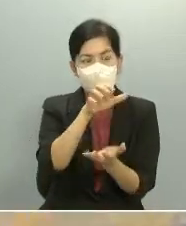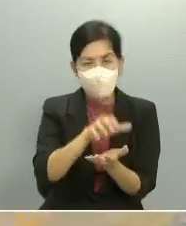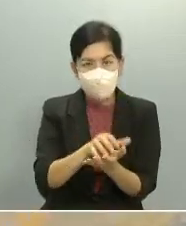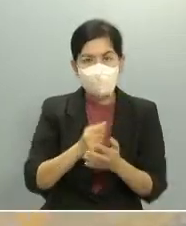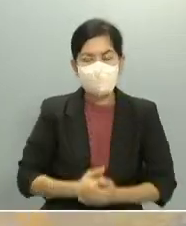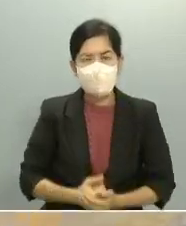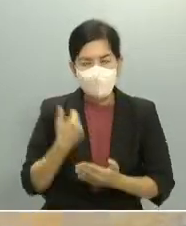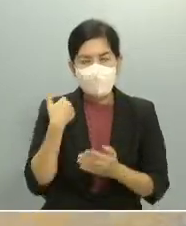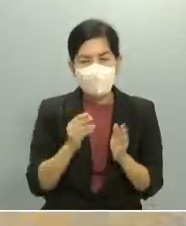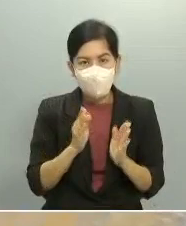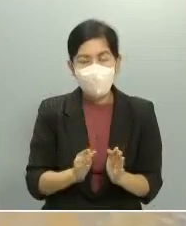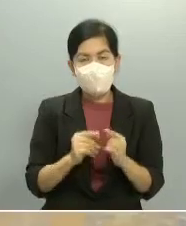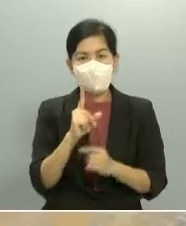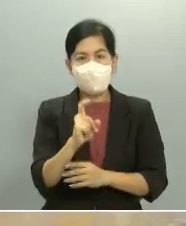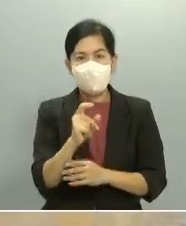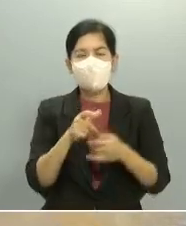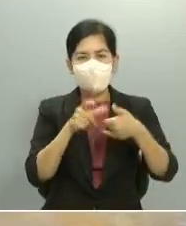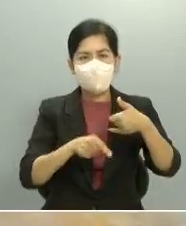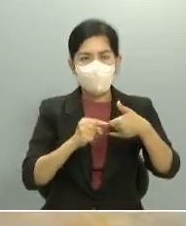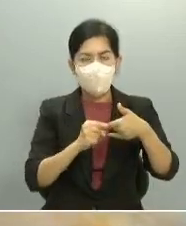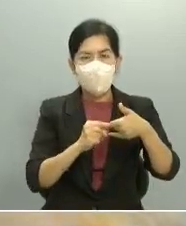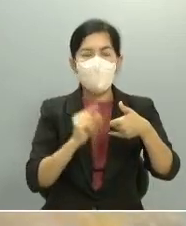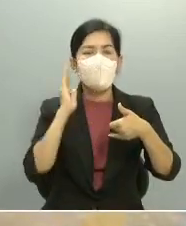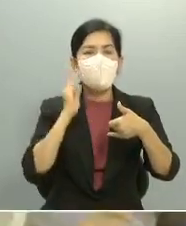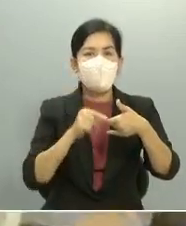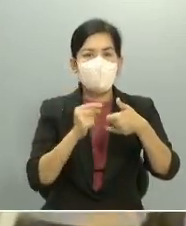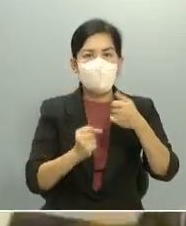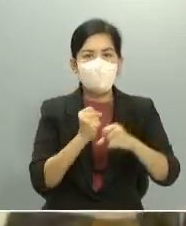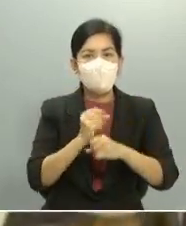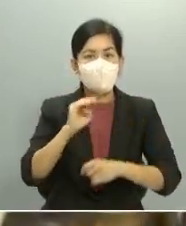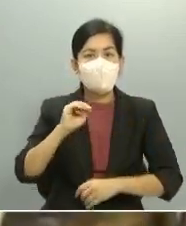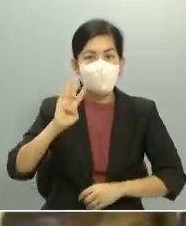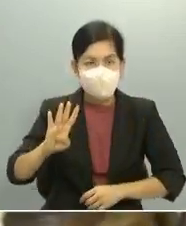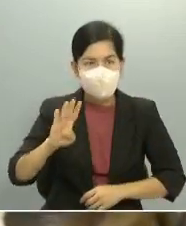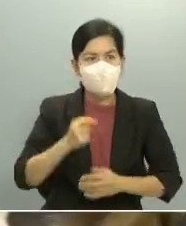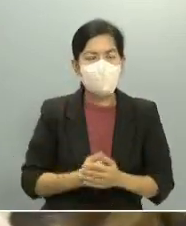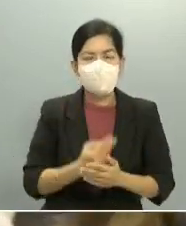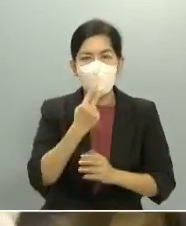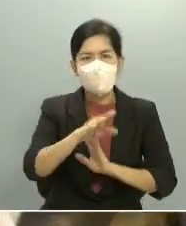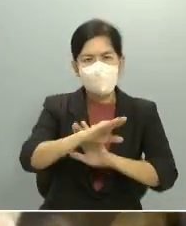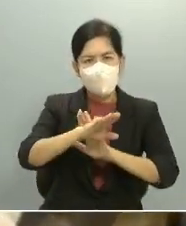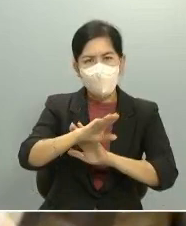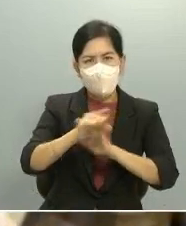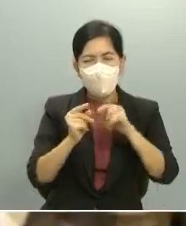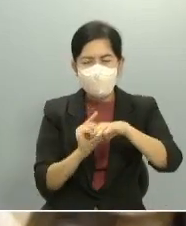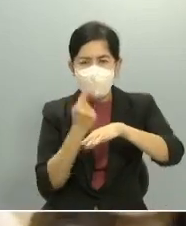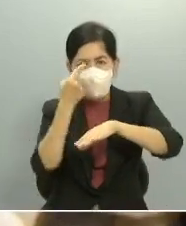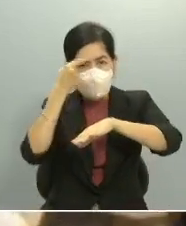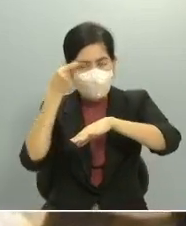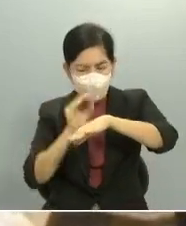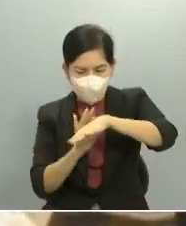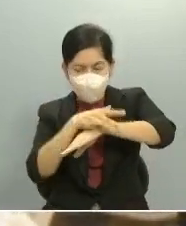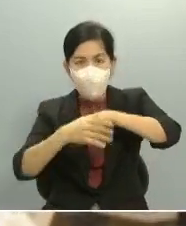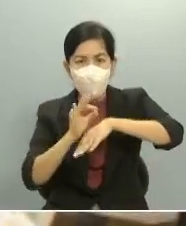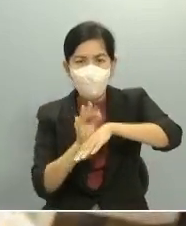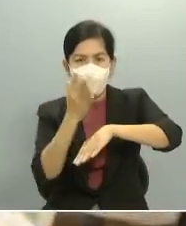านพักเลยนะอายุ44ปีร่องรอยเนี่ยที่มือขวามีรอยไหม้ใกล้กันเนี่ยเจออะไรหรอ ไปเจอเ